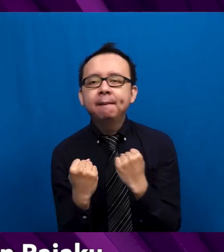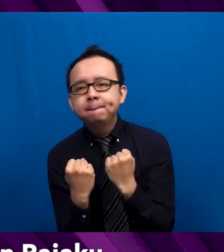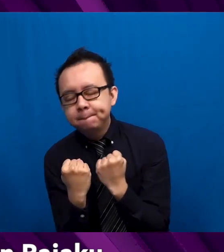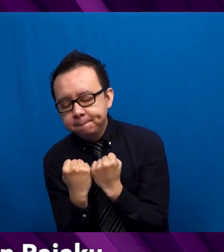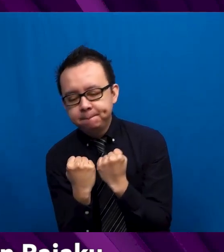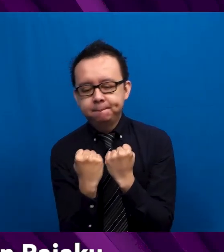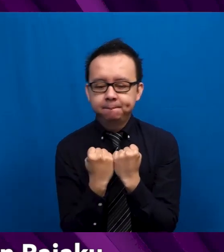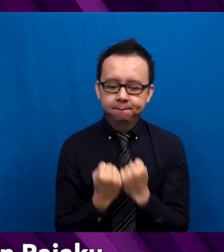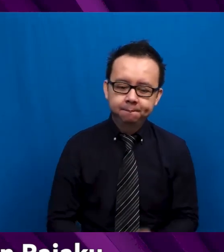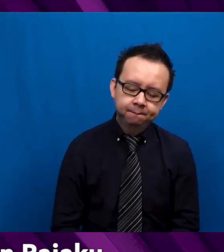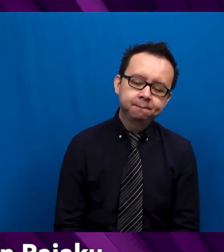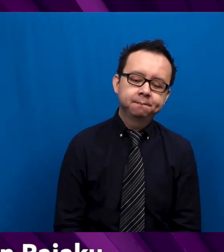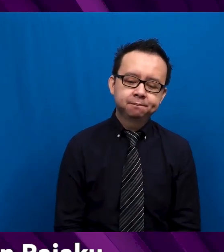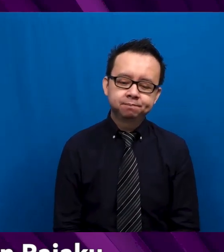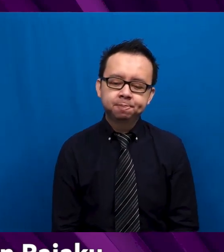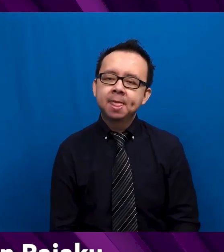berharap